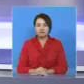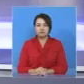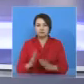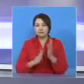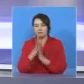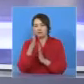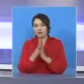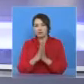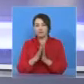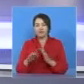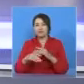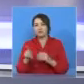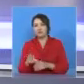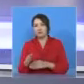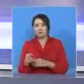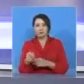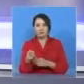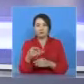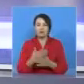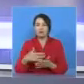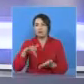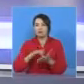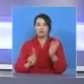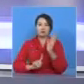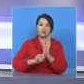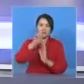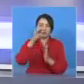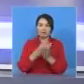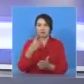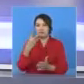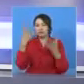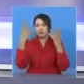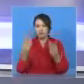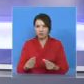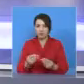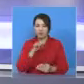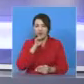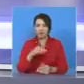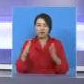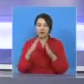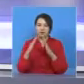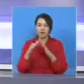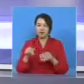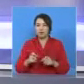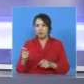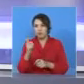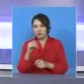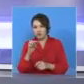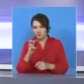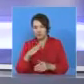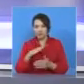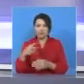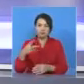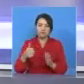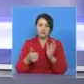Шөп талғамайтын шалған құрттармен күрес қалада да басталды. Екі күннен бері мамандар тұрғын үй алаптарын олап жатыр. Бүгінге дейін 27